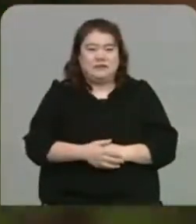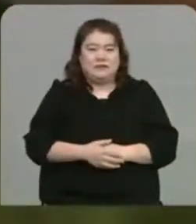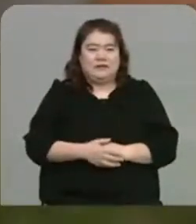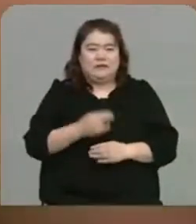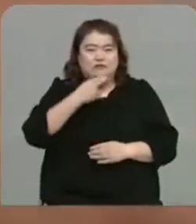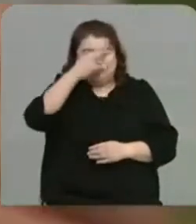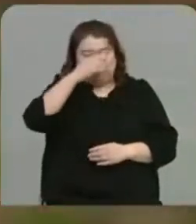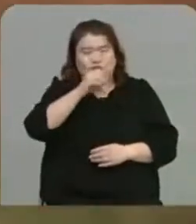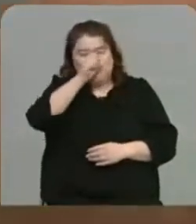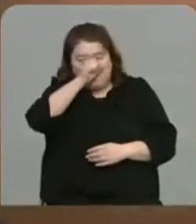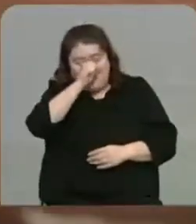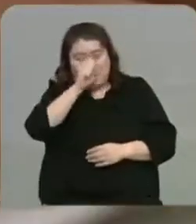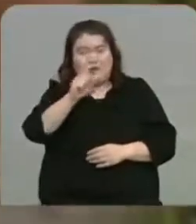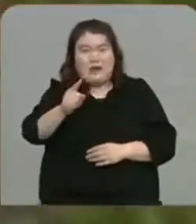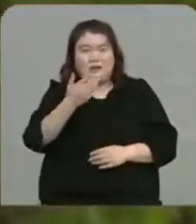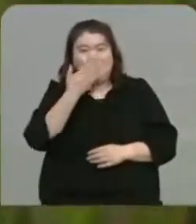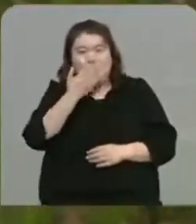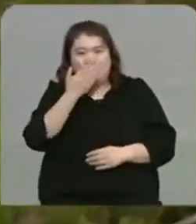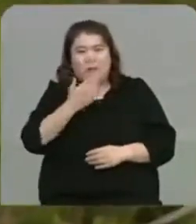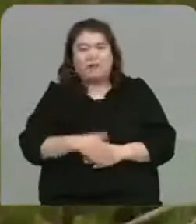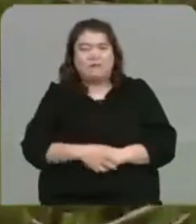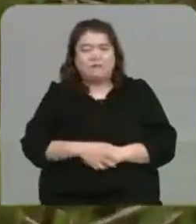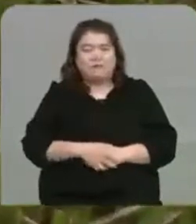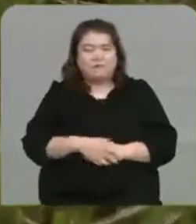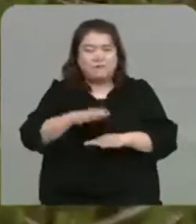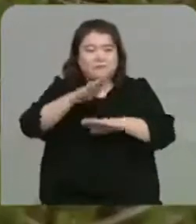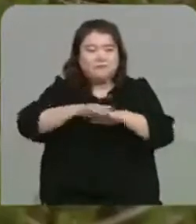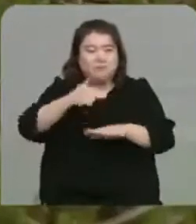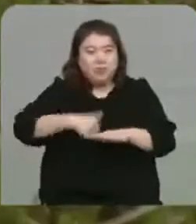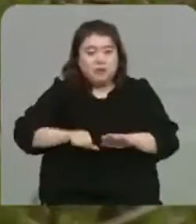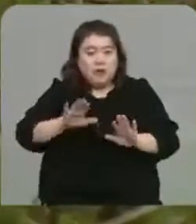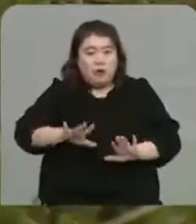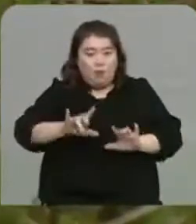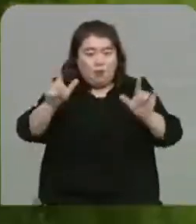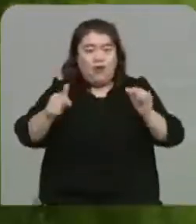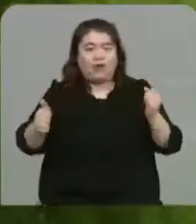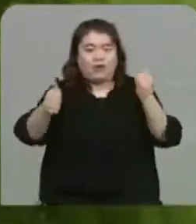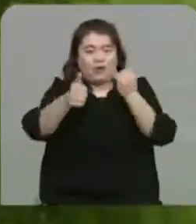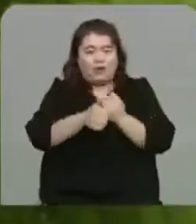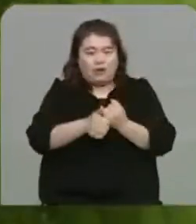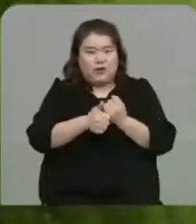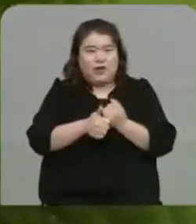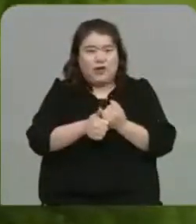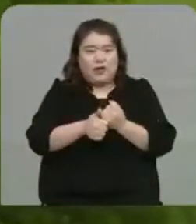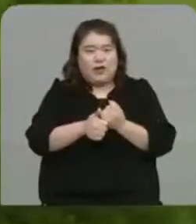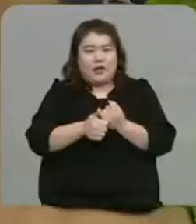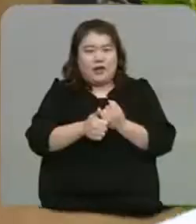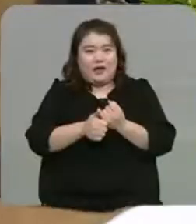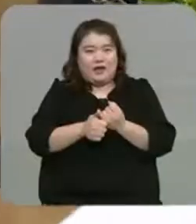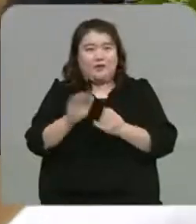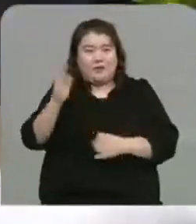좋아하시니까 한 잔씩 잡수고 하세요. 손주저 올해는 장가 좀 가게 해주시오.